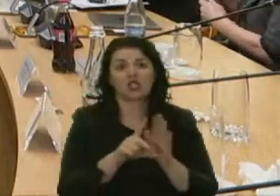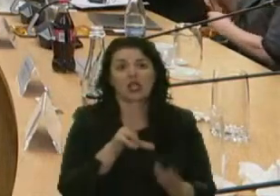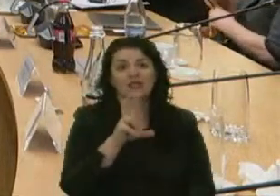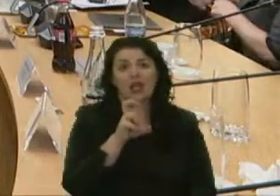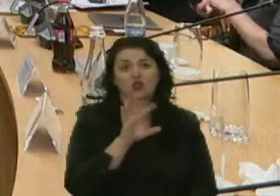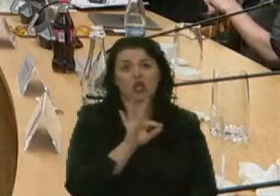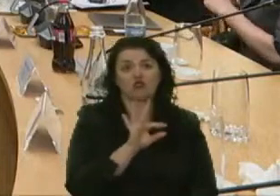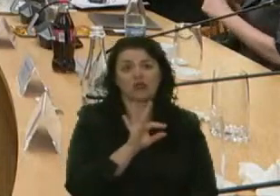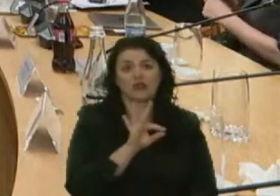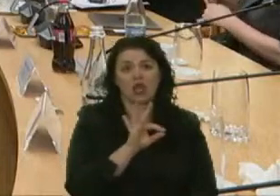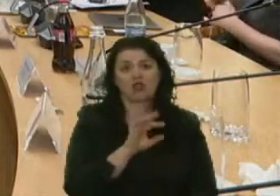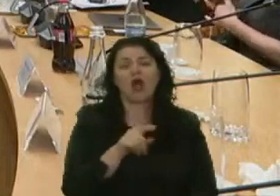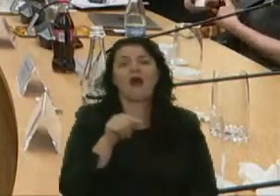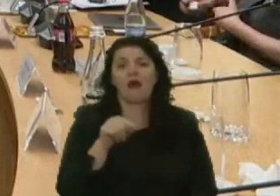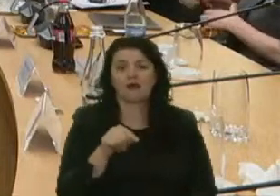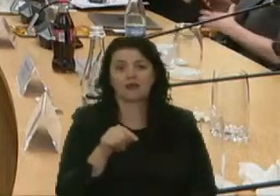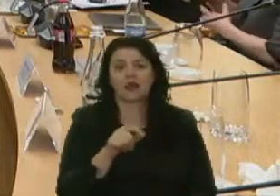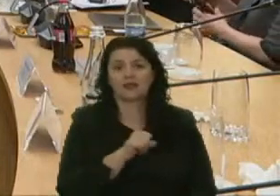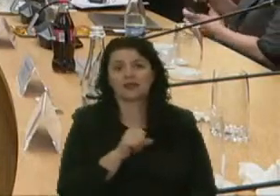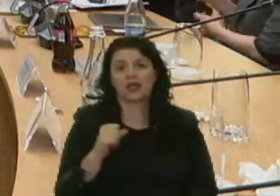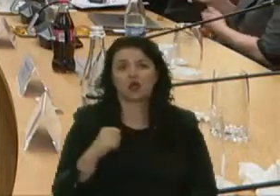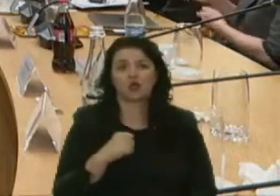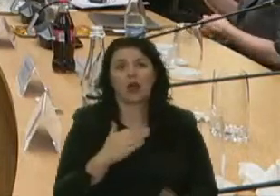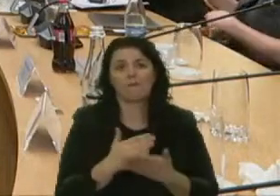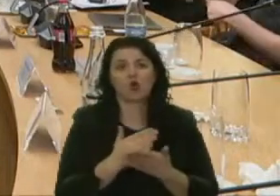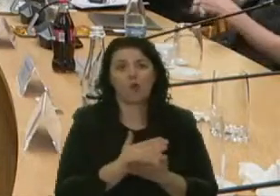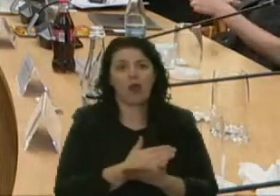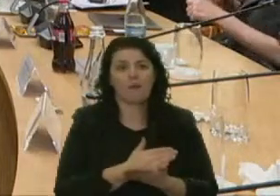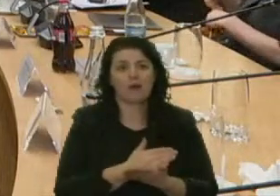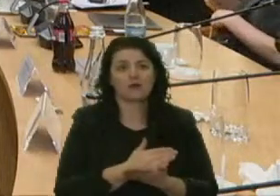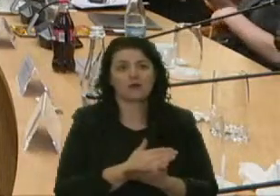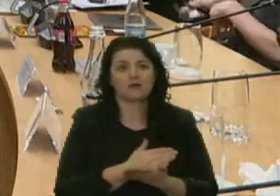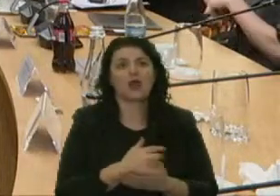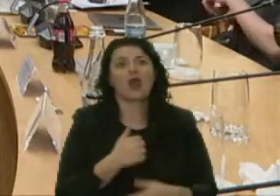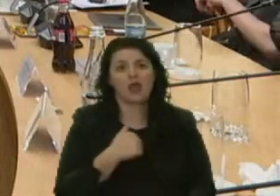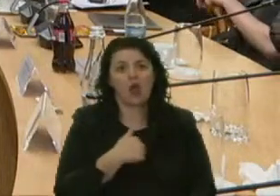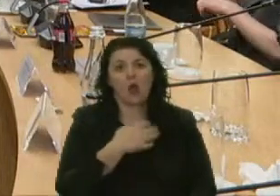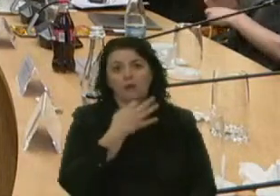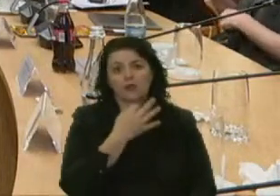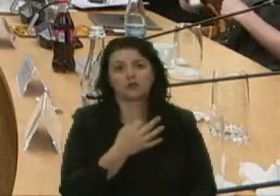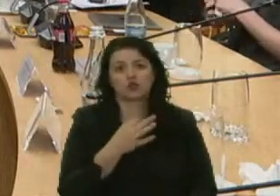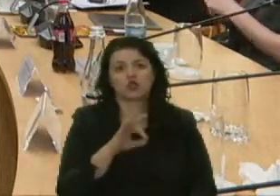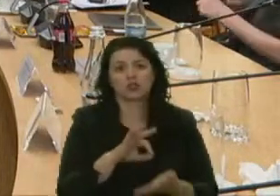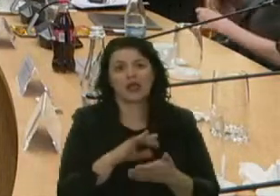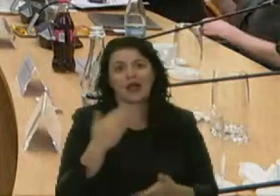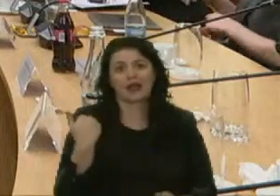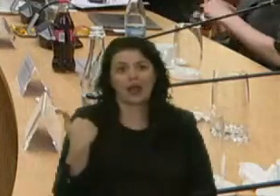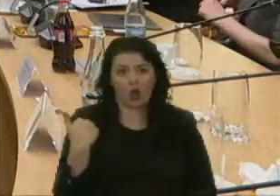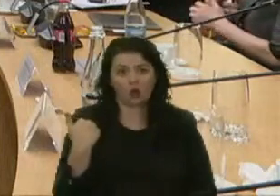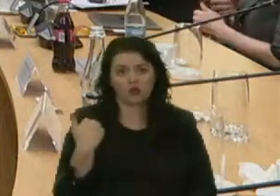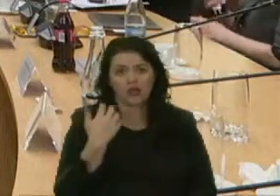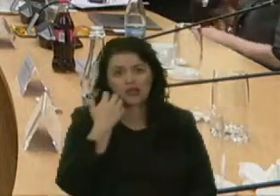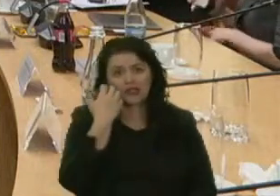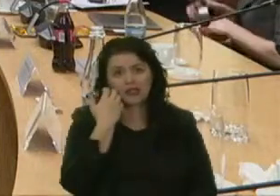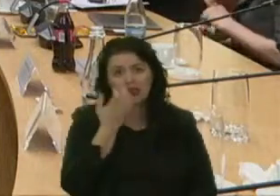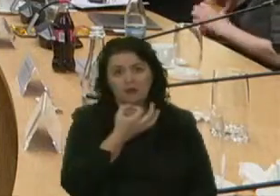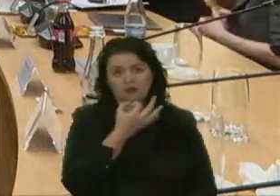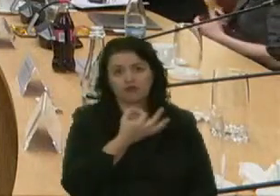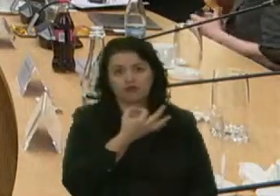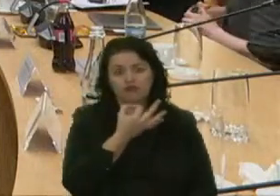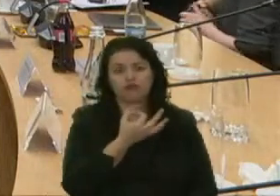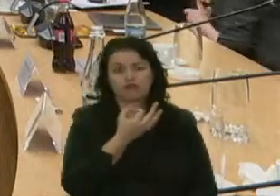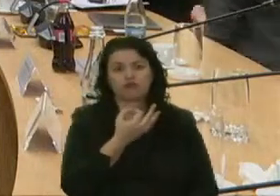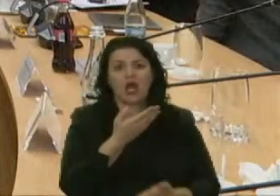350 Asta este singura problemă de aceea eu am spus și data trecută când s a intervenit pe